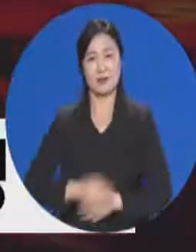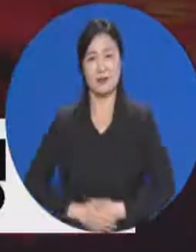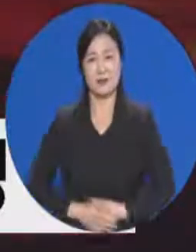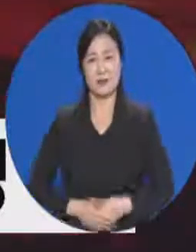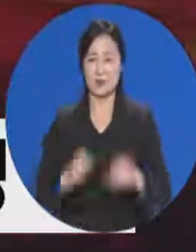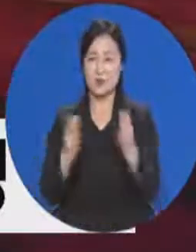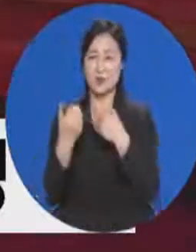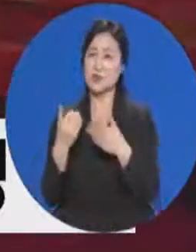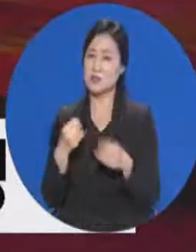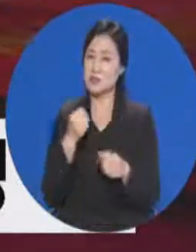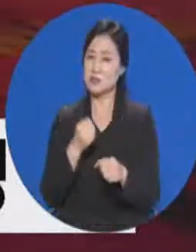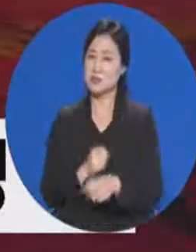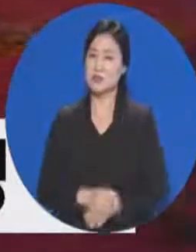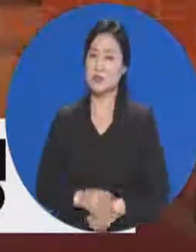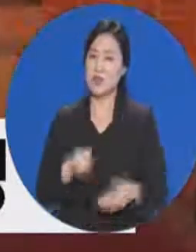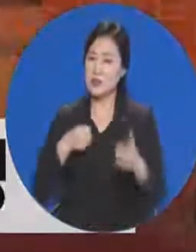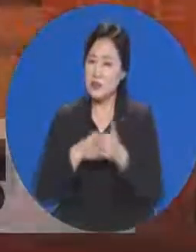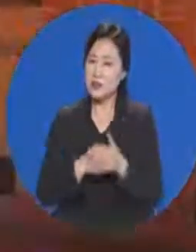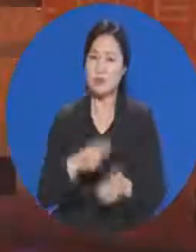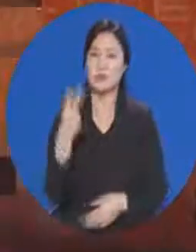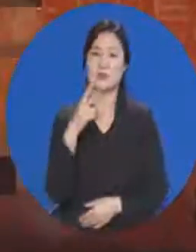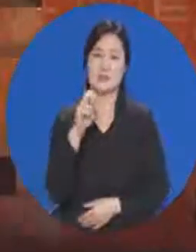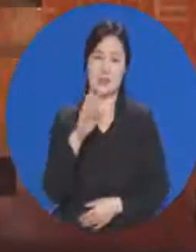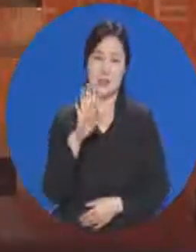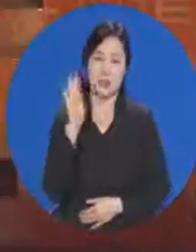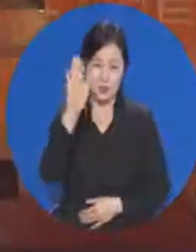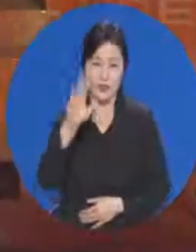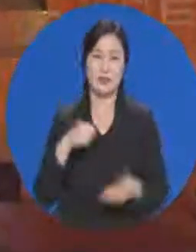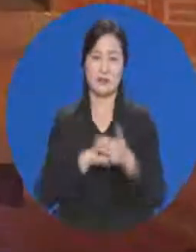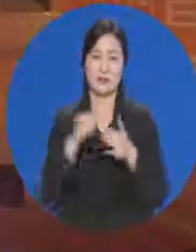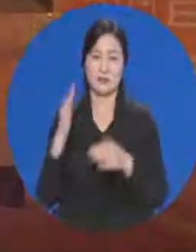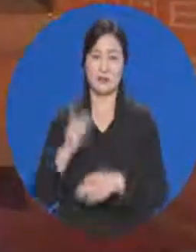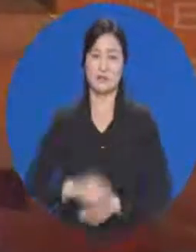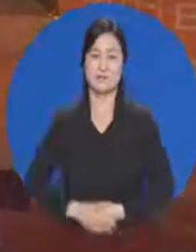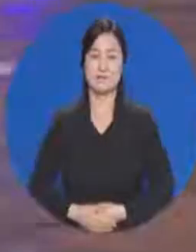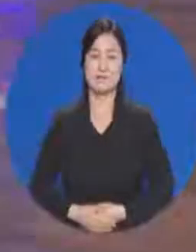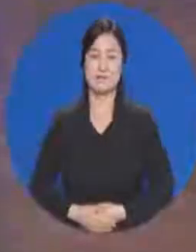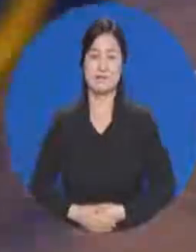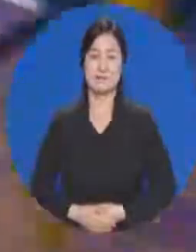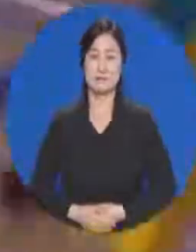유치 여부는 일러야 2024년 이후에나 최종 결정됩니다. MBC 뉴스 윤수입니다.